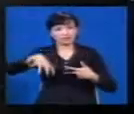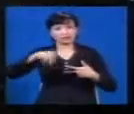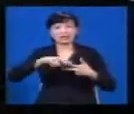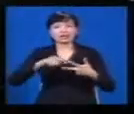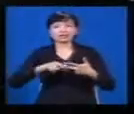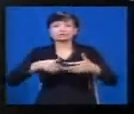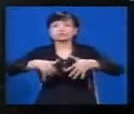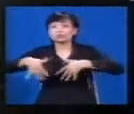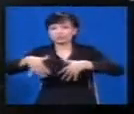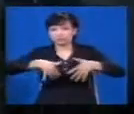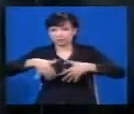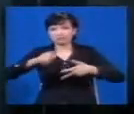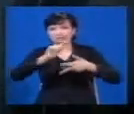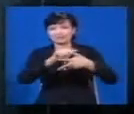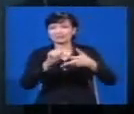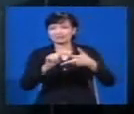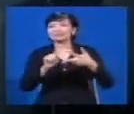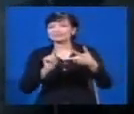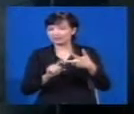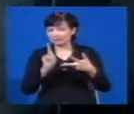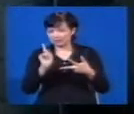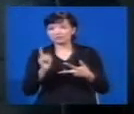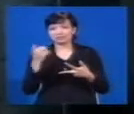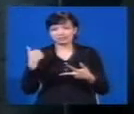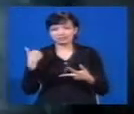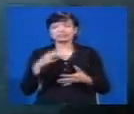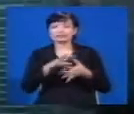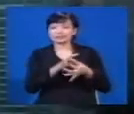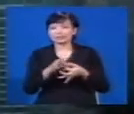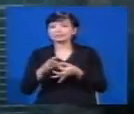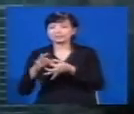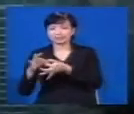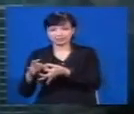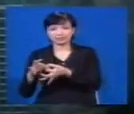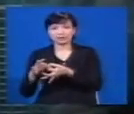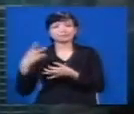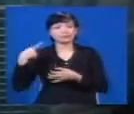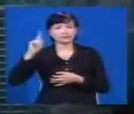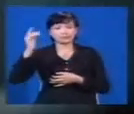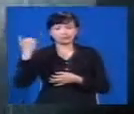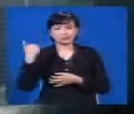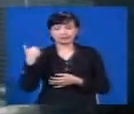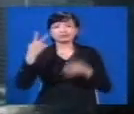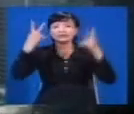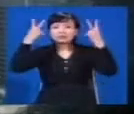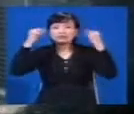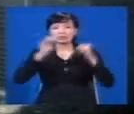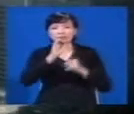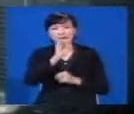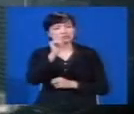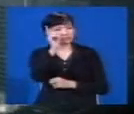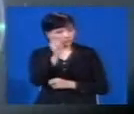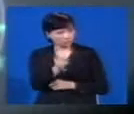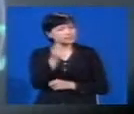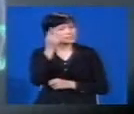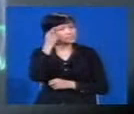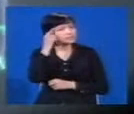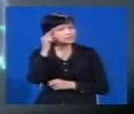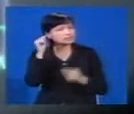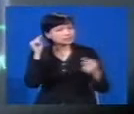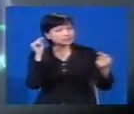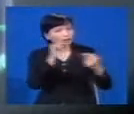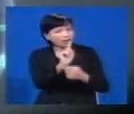ชนกับประชาชนในการใช้ประโยชน์จากความเชื่อมโยงนั้นนายกรัฐมนตรีเห็นว่าจะต้องตระหนักถึงเรื่องช่องว่าง